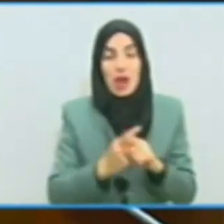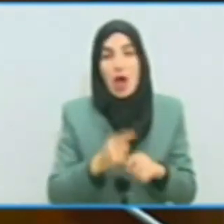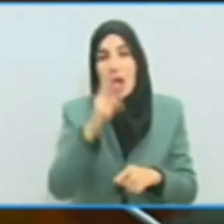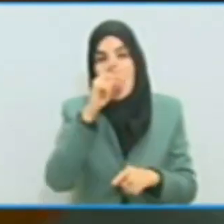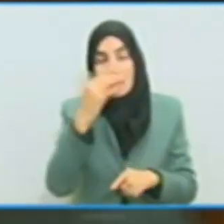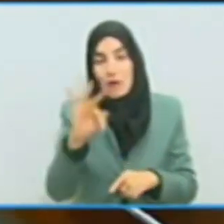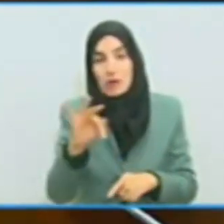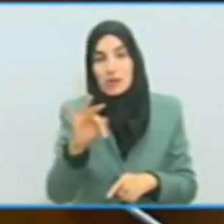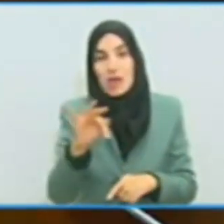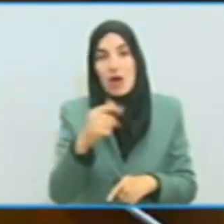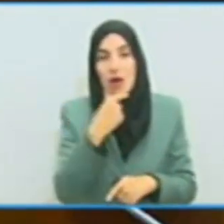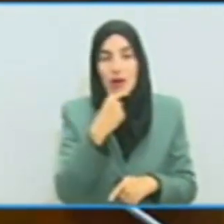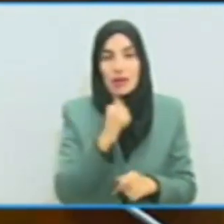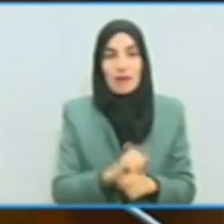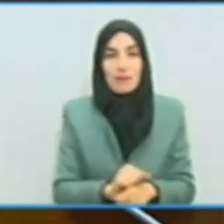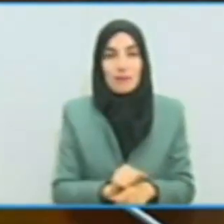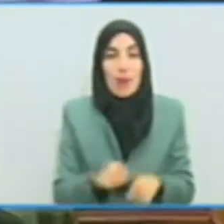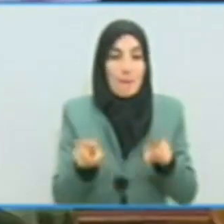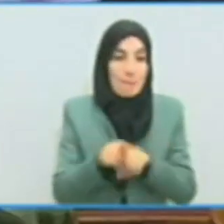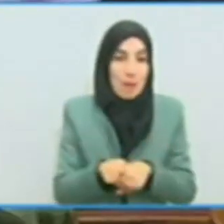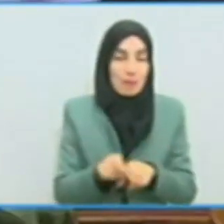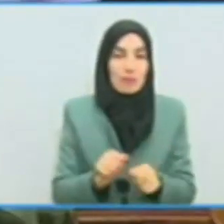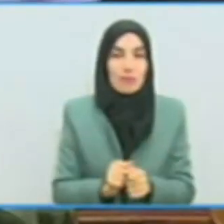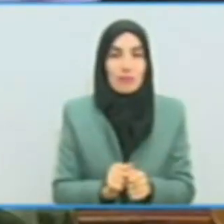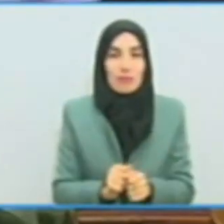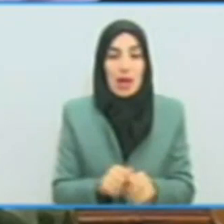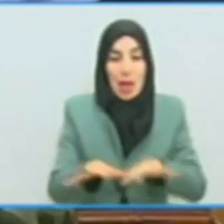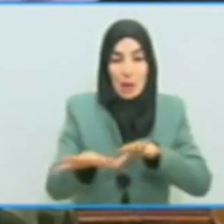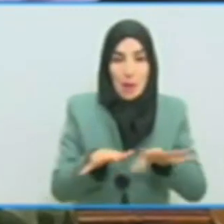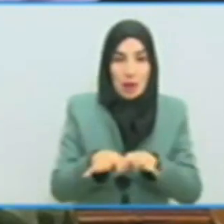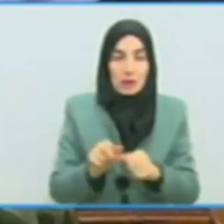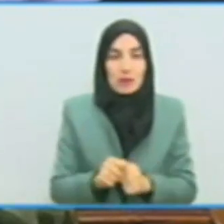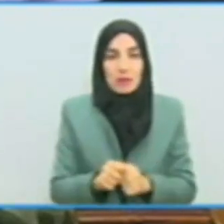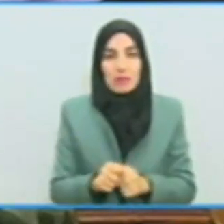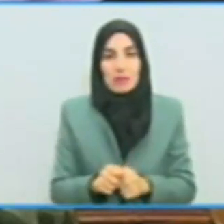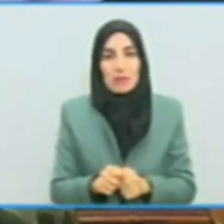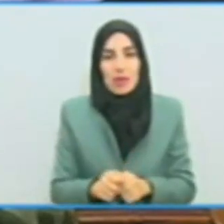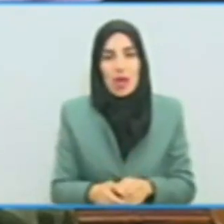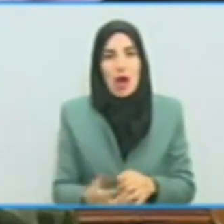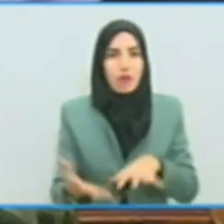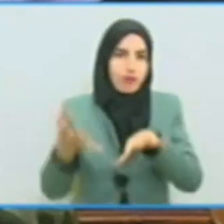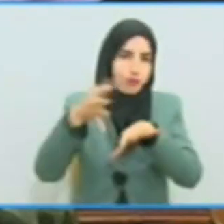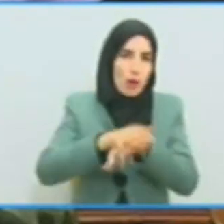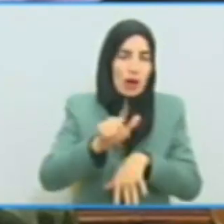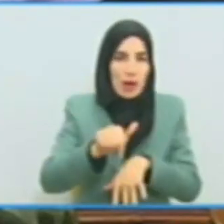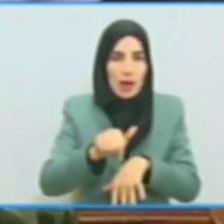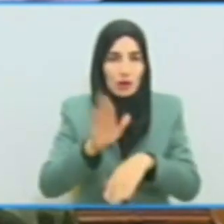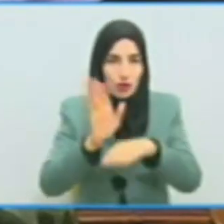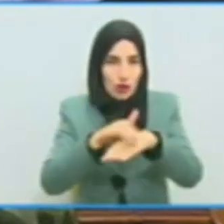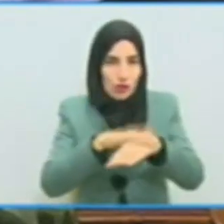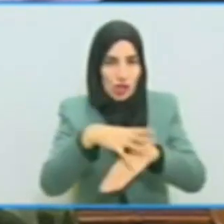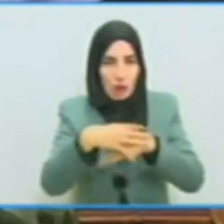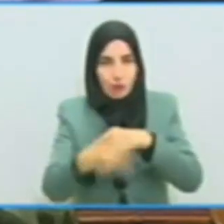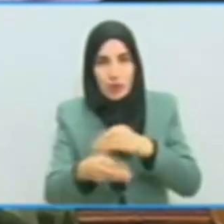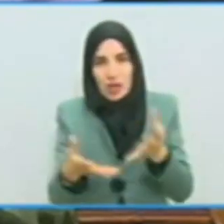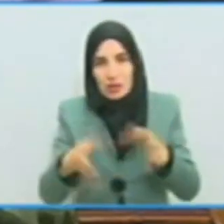والفرنسية. وفي ذات السياق، نحن اليوم بصدد تحضير لفعالية تنخرط في التوصيات وتعد من مخرجات